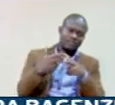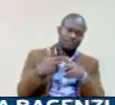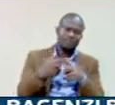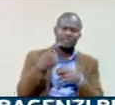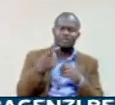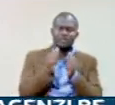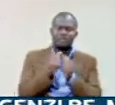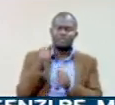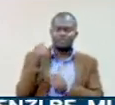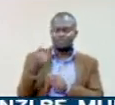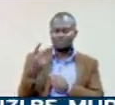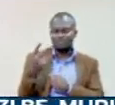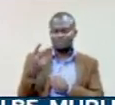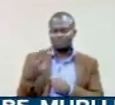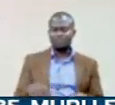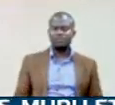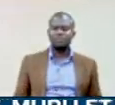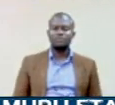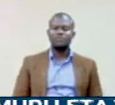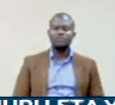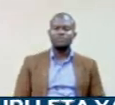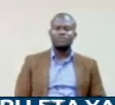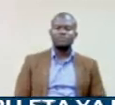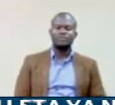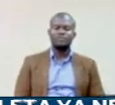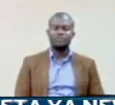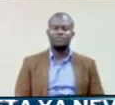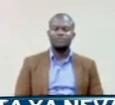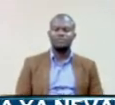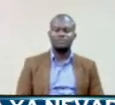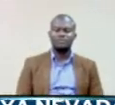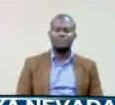112,000. Jean Paul Turatsinze, Televiziyo Rwanda, mu karere ka Bugesera.